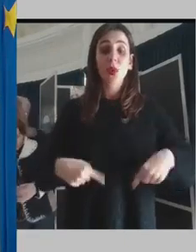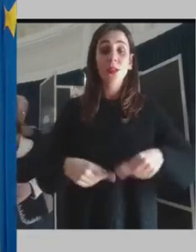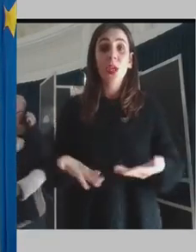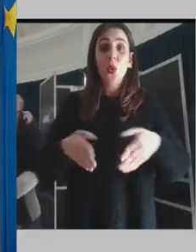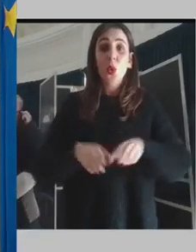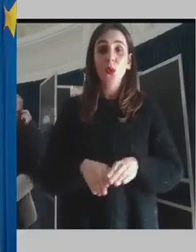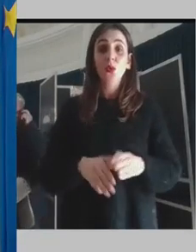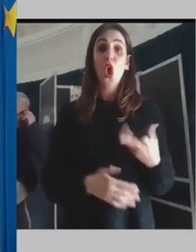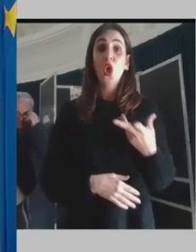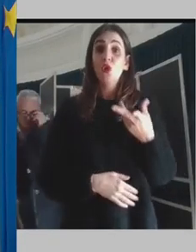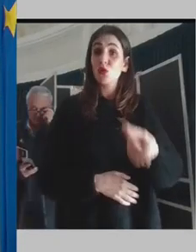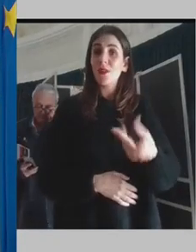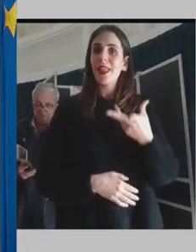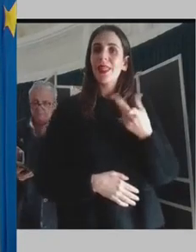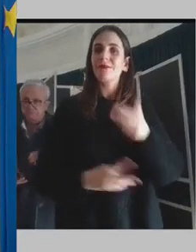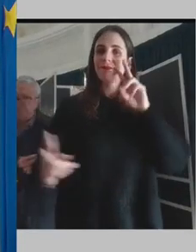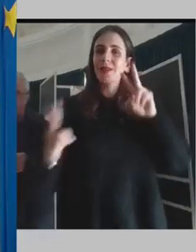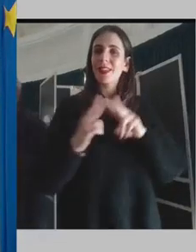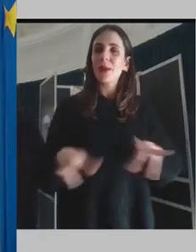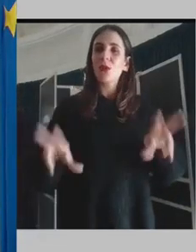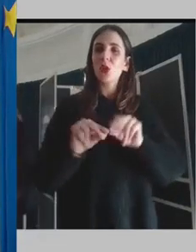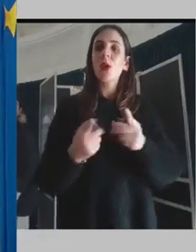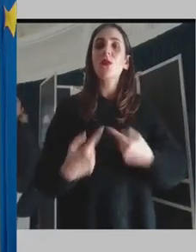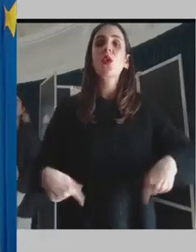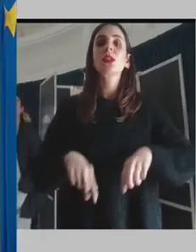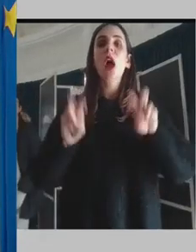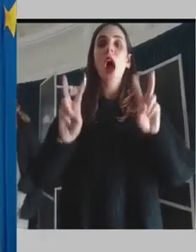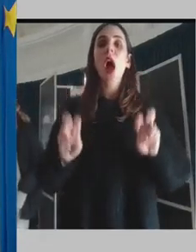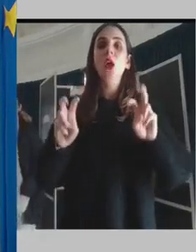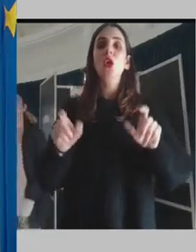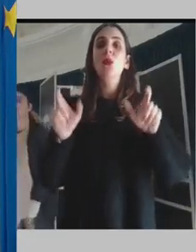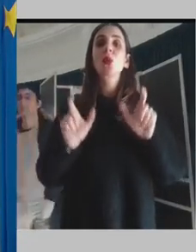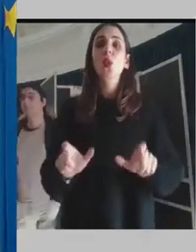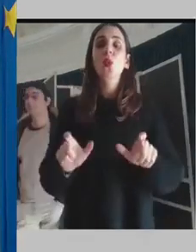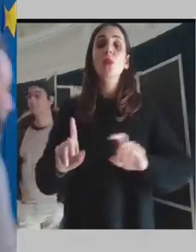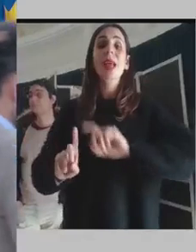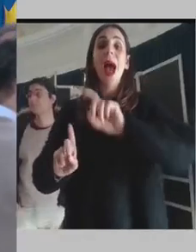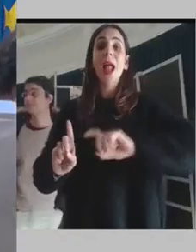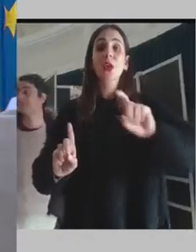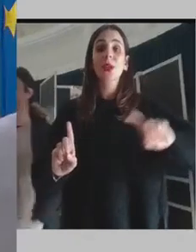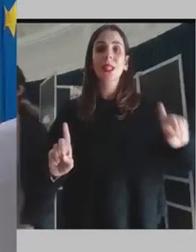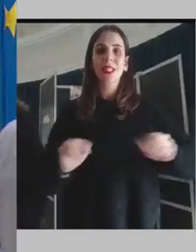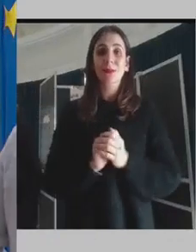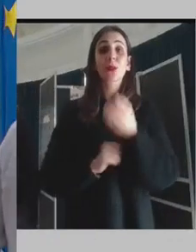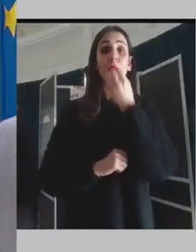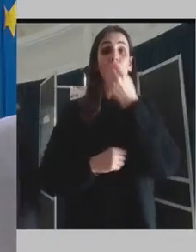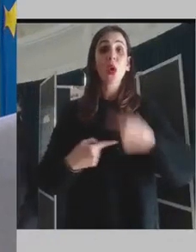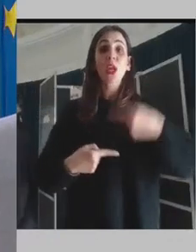in consiglio per il consiglio tematico su Largo Iacovitti. Buona giornata